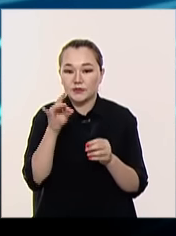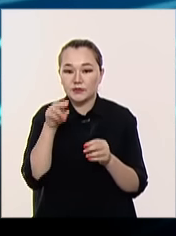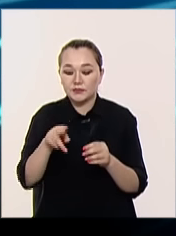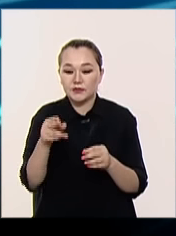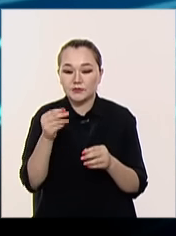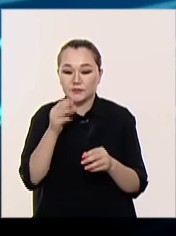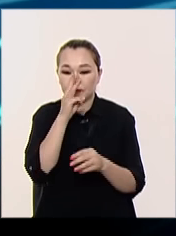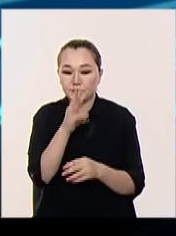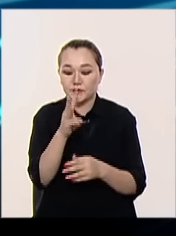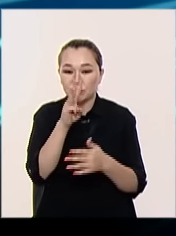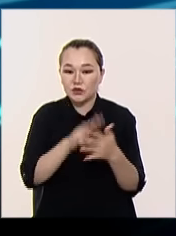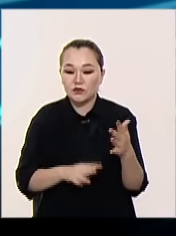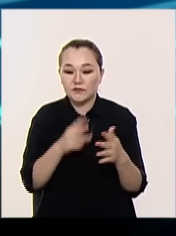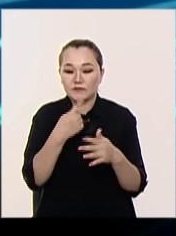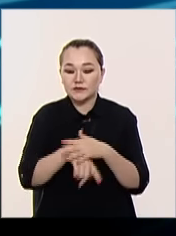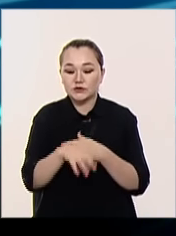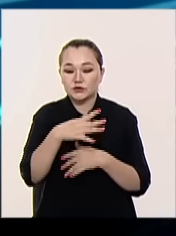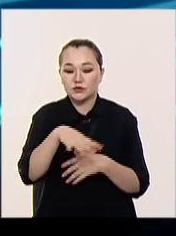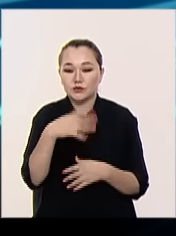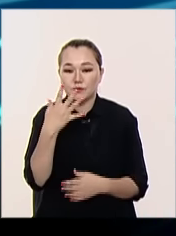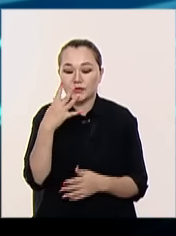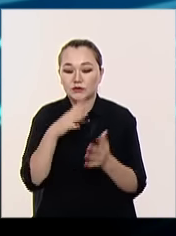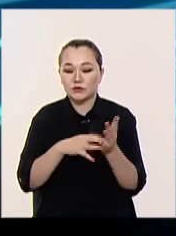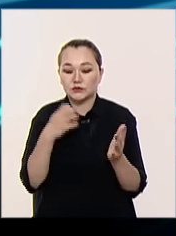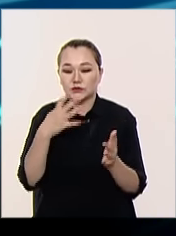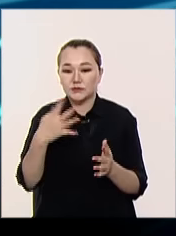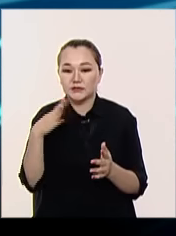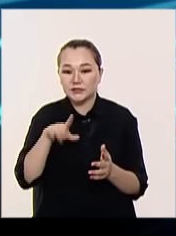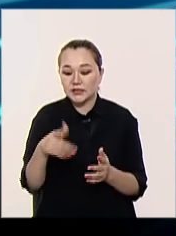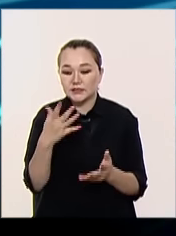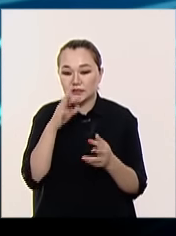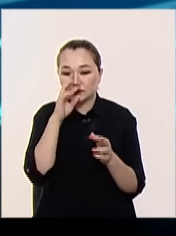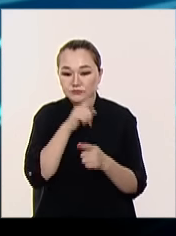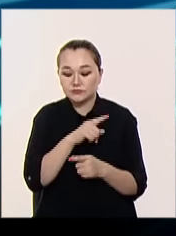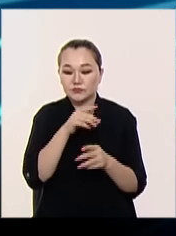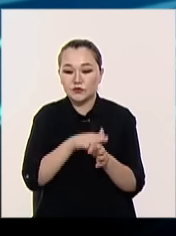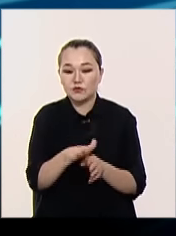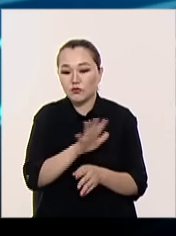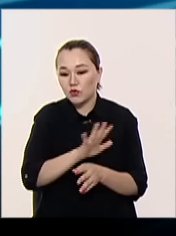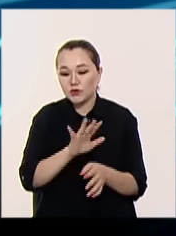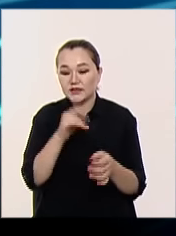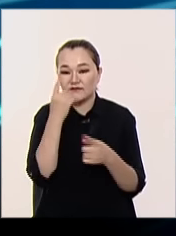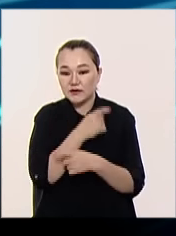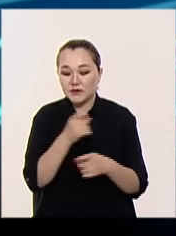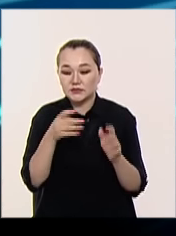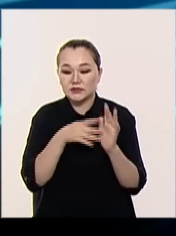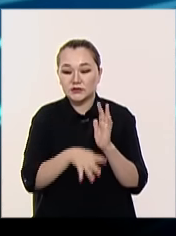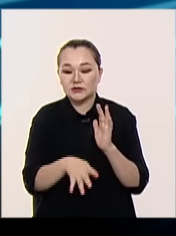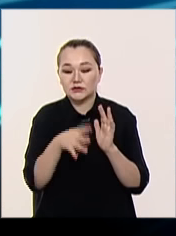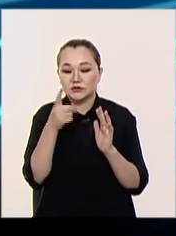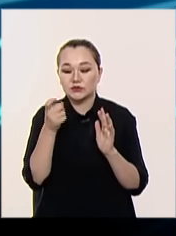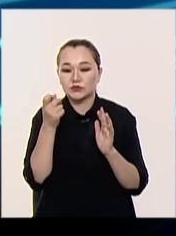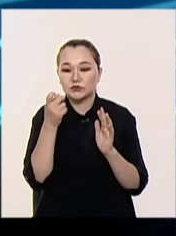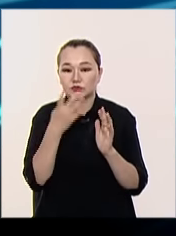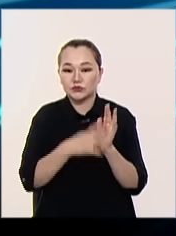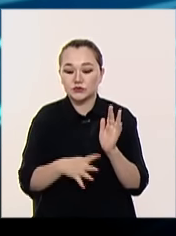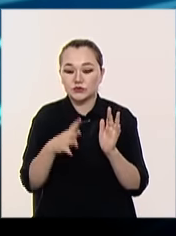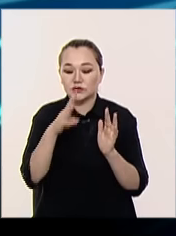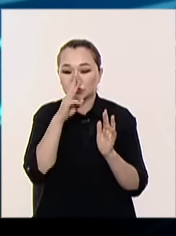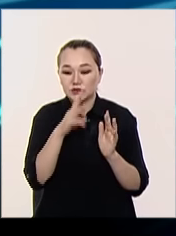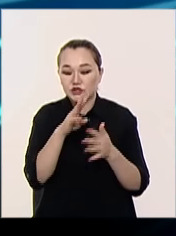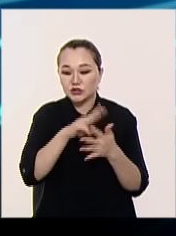мөлшерінде айыппұл салынады. Бұл 45945 теңге. Егер қате не толық емес мәлімет берілсе 9189 теңге. Жасырып